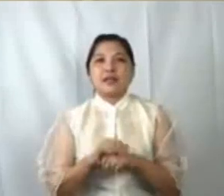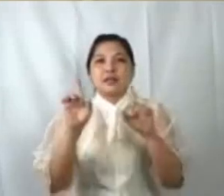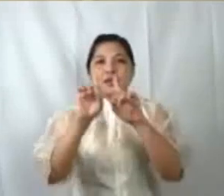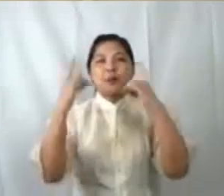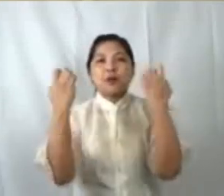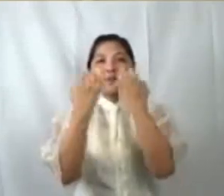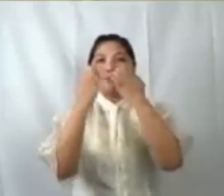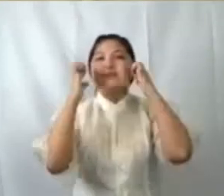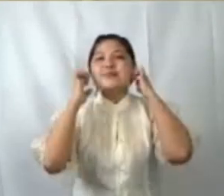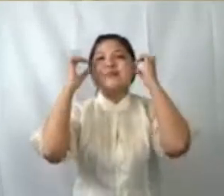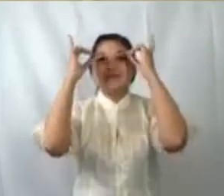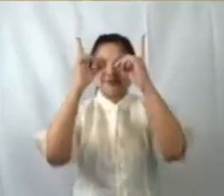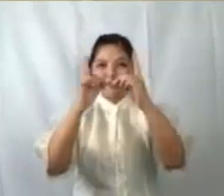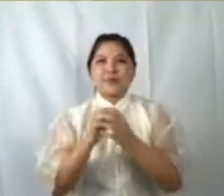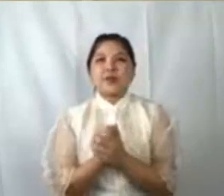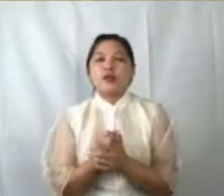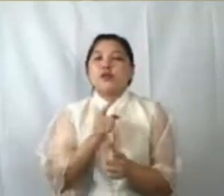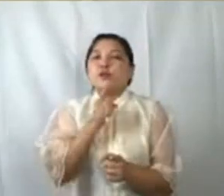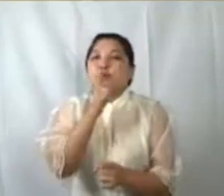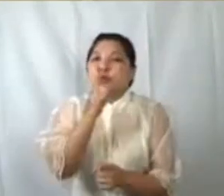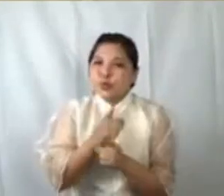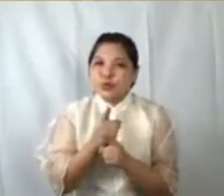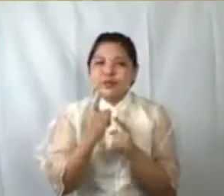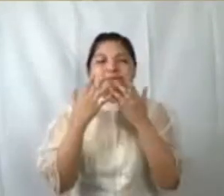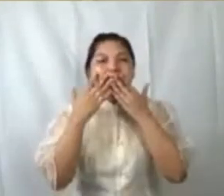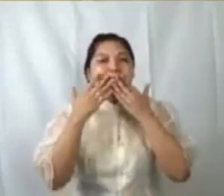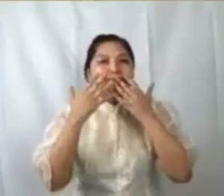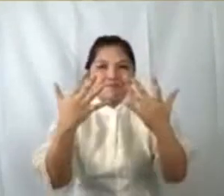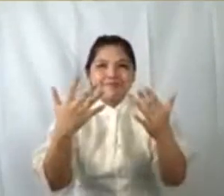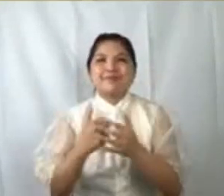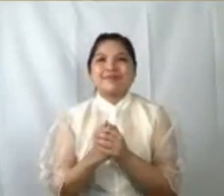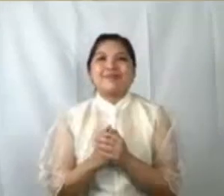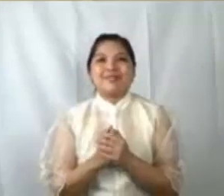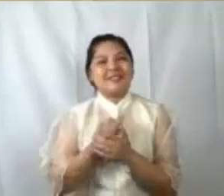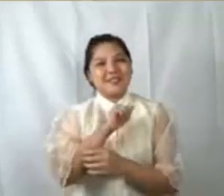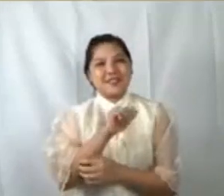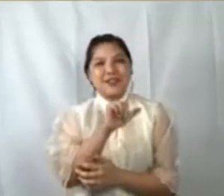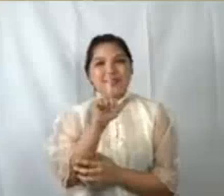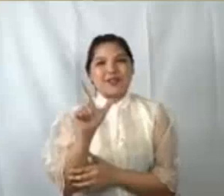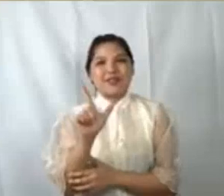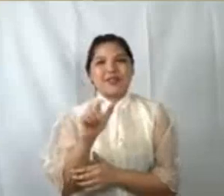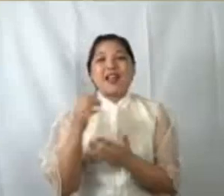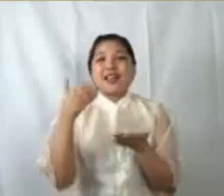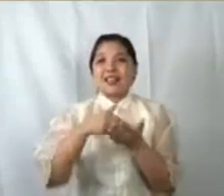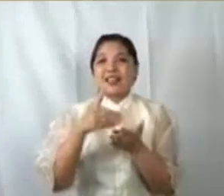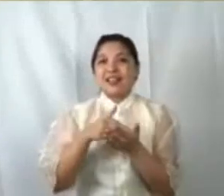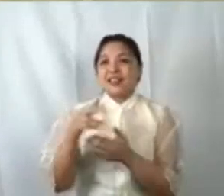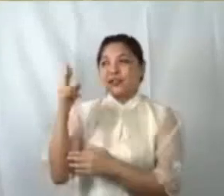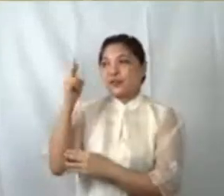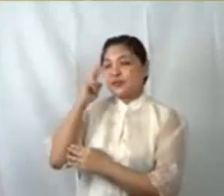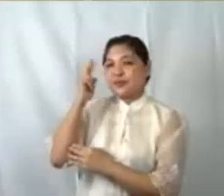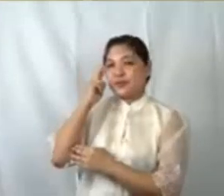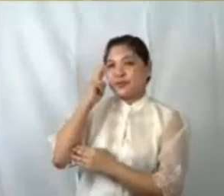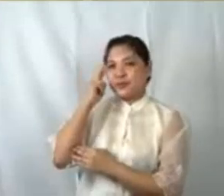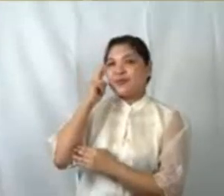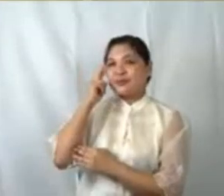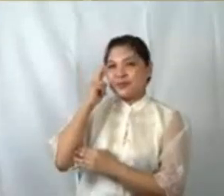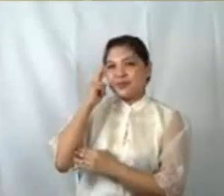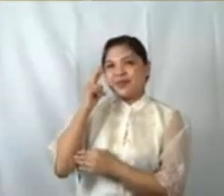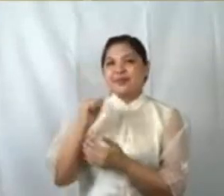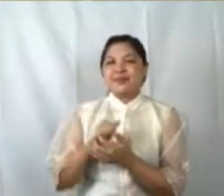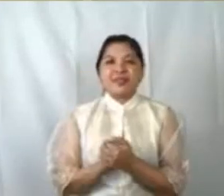Kagawaran ng Edukasyon, lubos po kaming nagpapasalamat sa inyong lahat. Muli, ako po si Ginoong Rolando de la Rosa